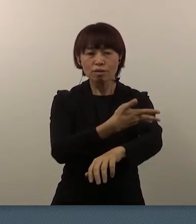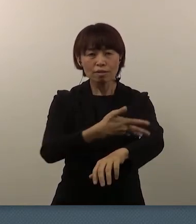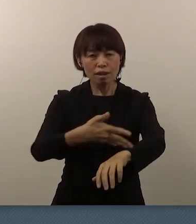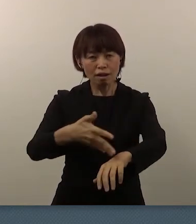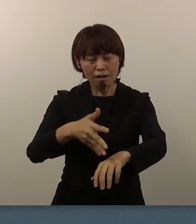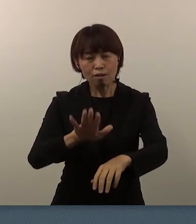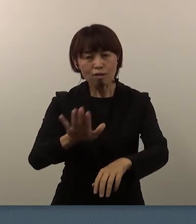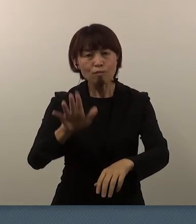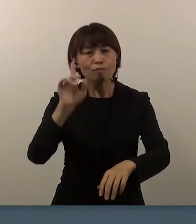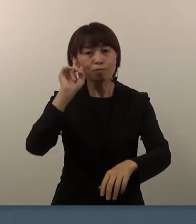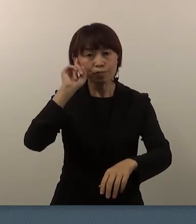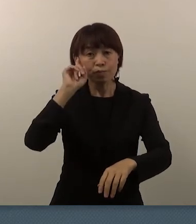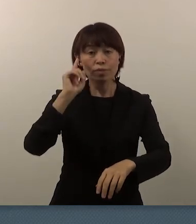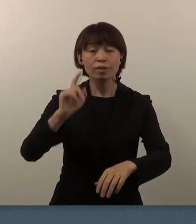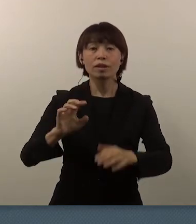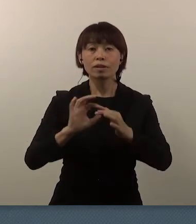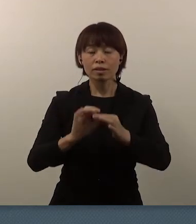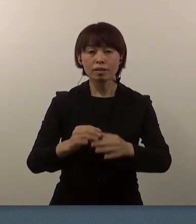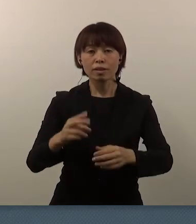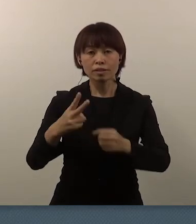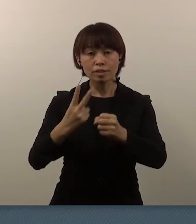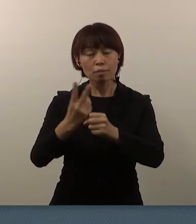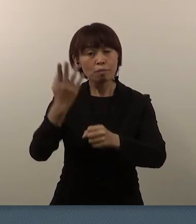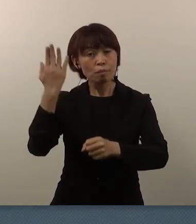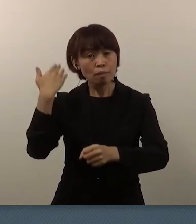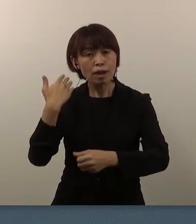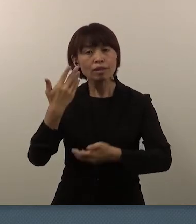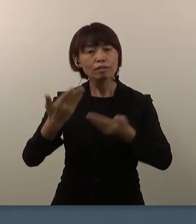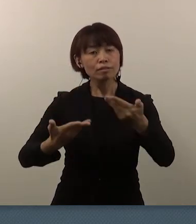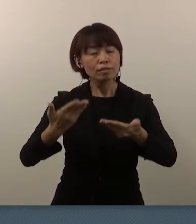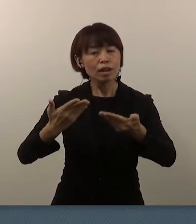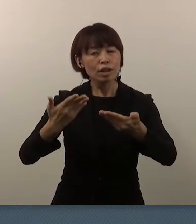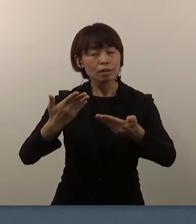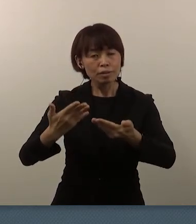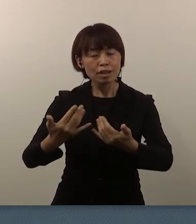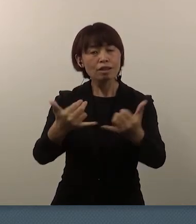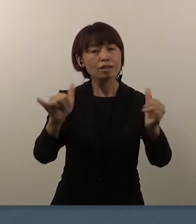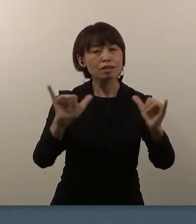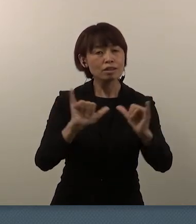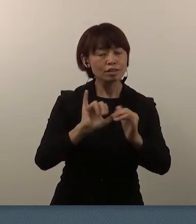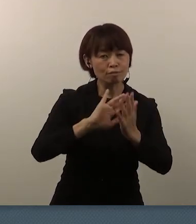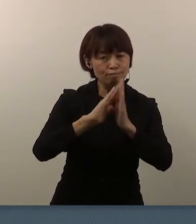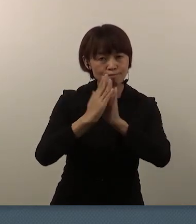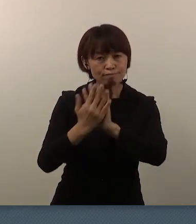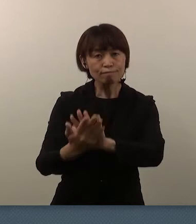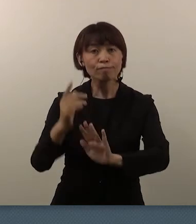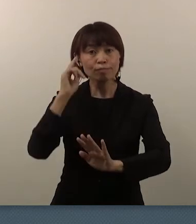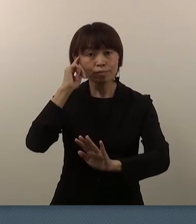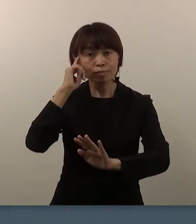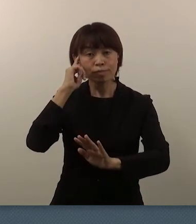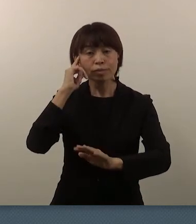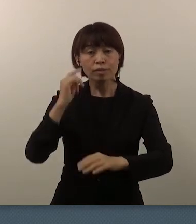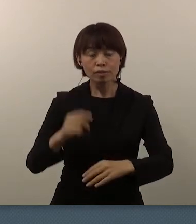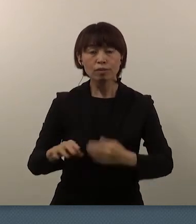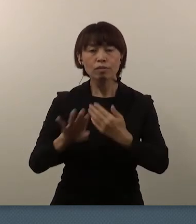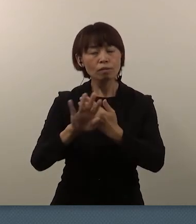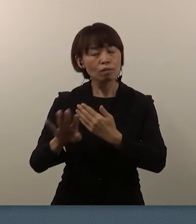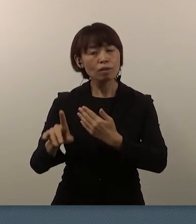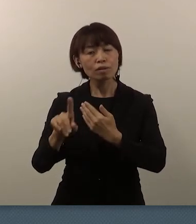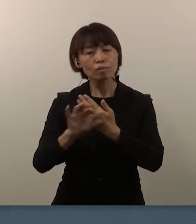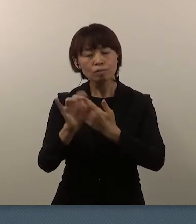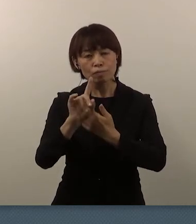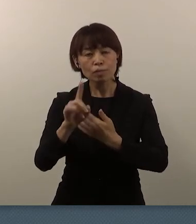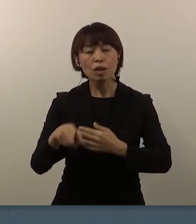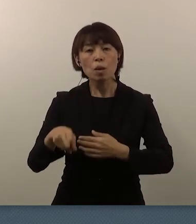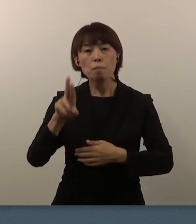からかつてに比べればずいぶん変わってきたのかなと思います。それとともに例えば、パラリンピック、この効